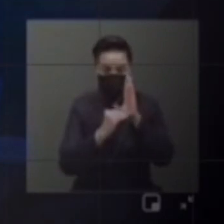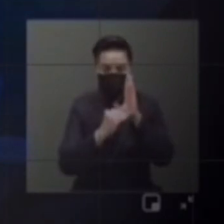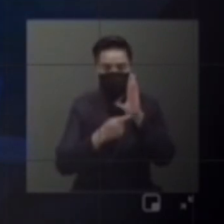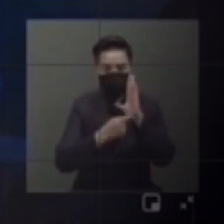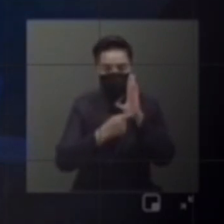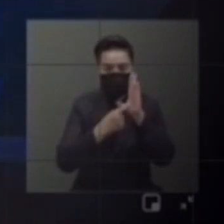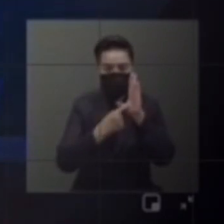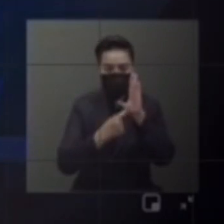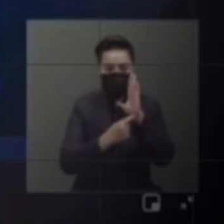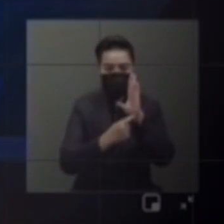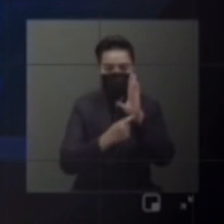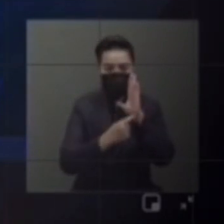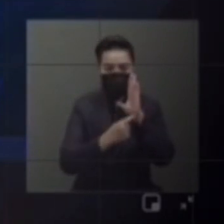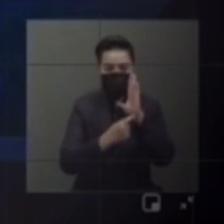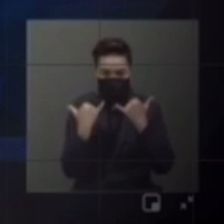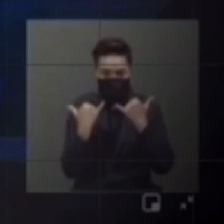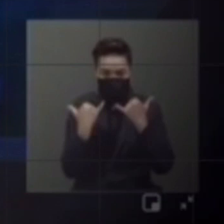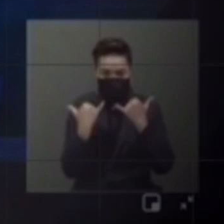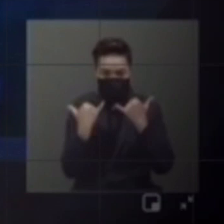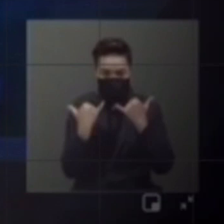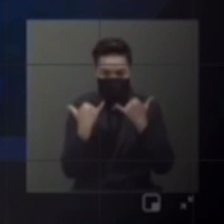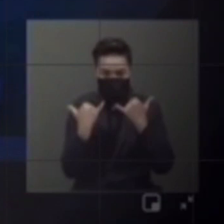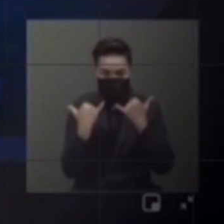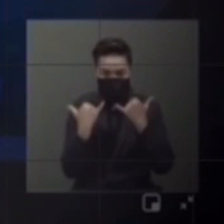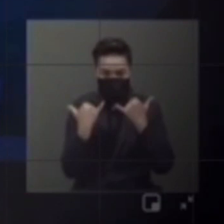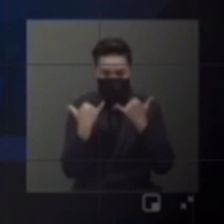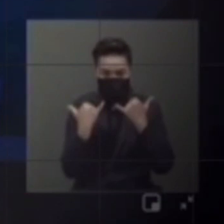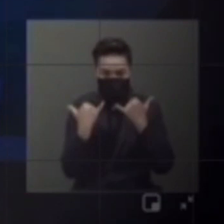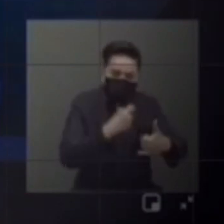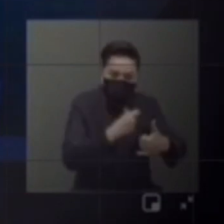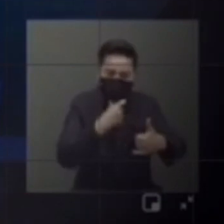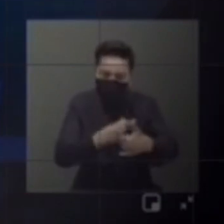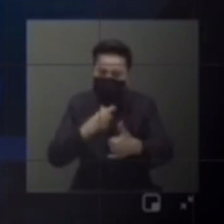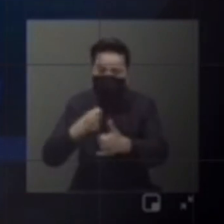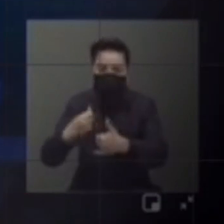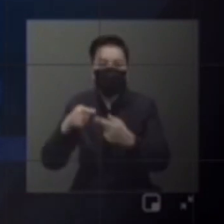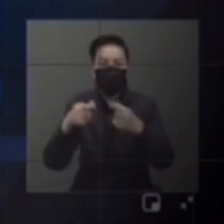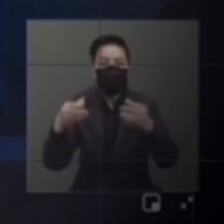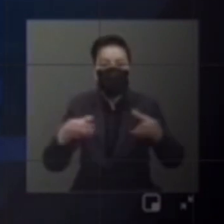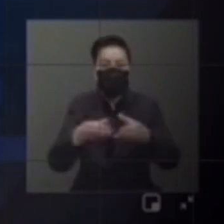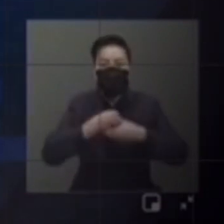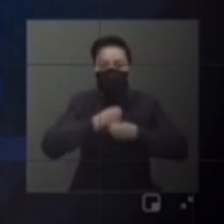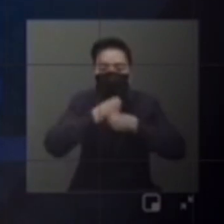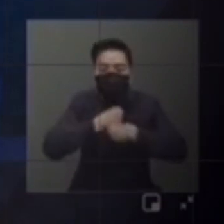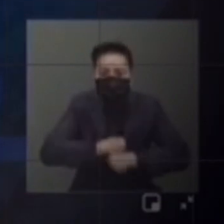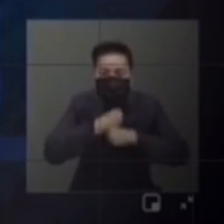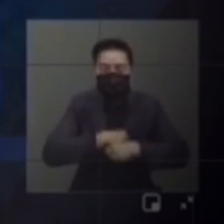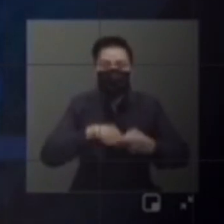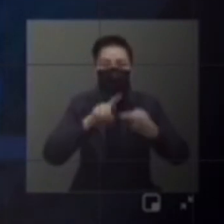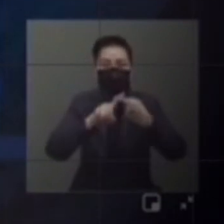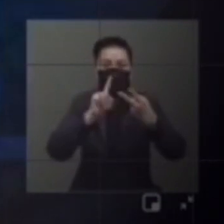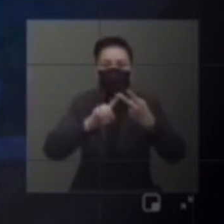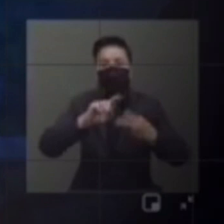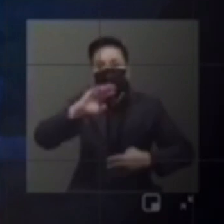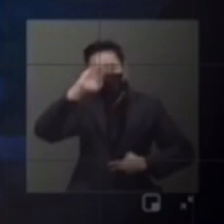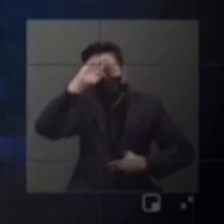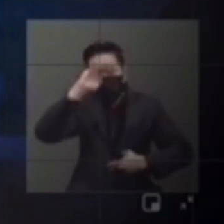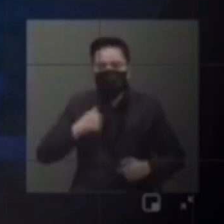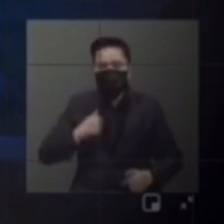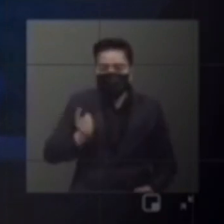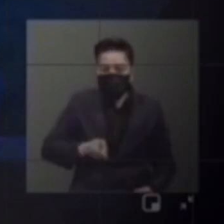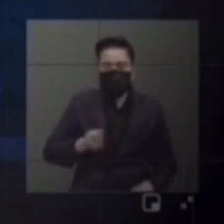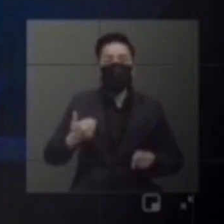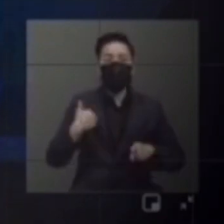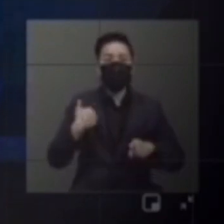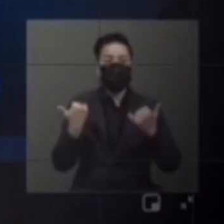มณฑลก็วันนี้มีรายงานเพิ่มการฉีดวัคซีนในกลุ่มผู้สูงอายุรวมทั้งกลุ่มผู้ป่วยที่มีโรคประจำตัวนะ